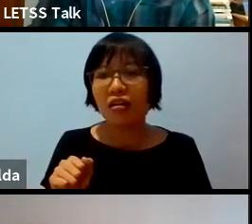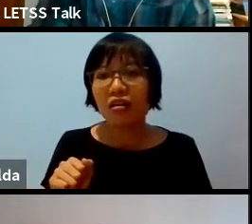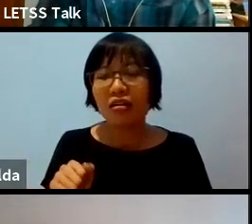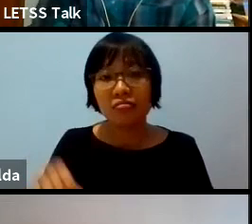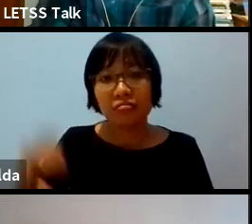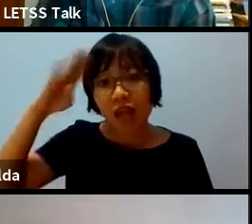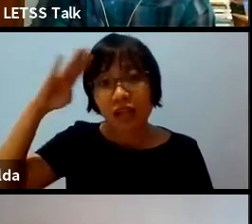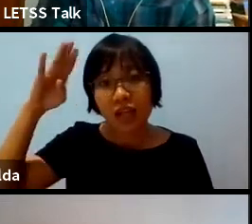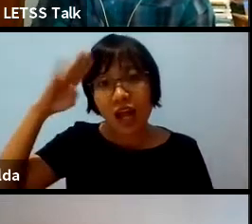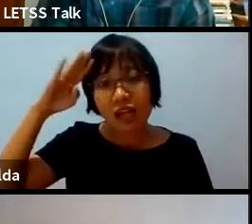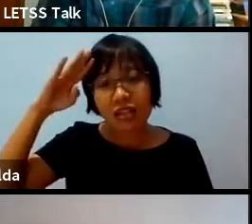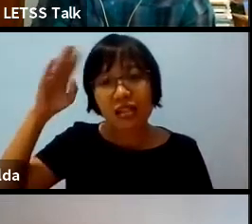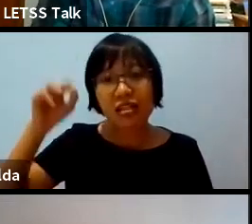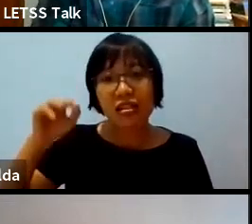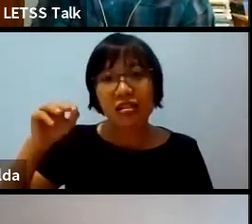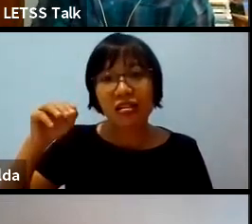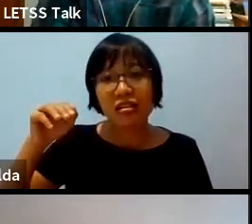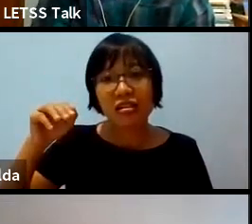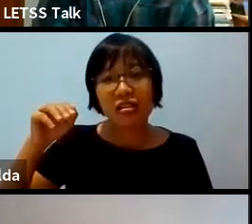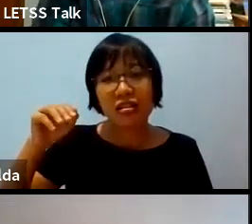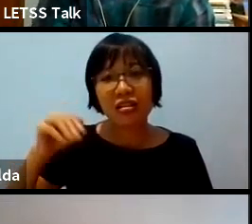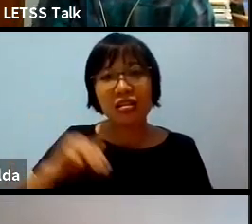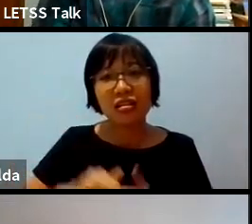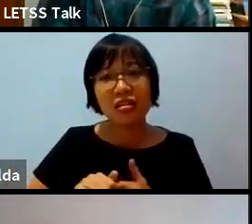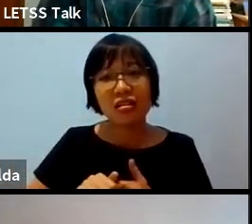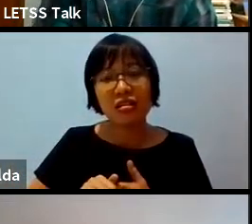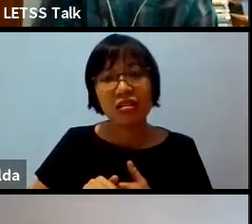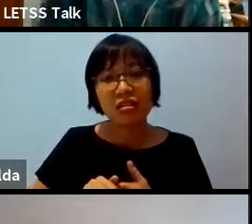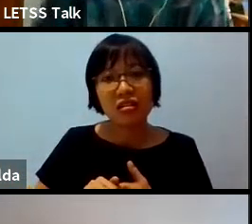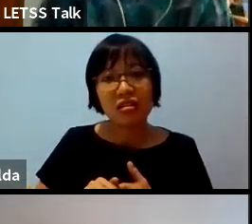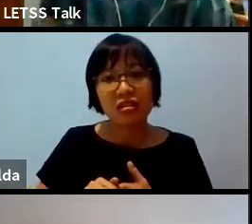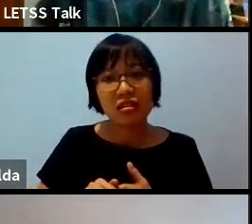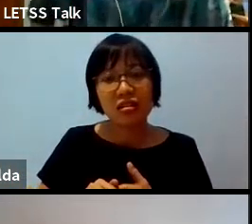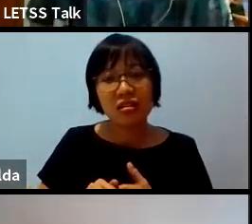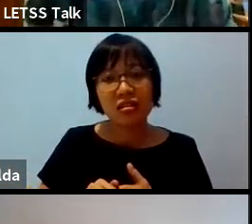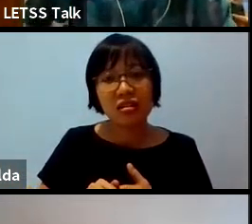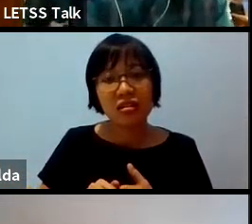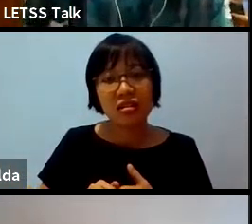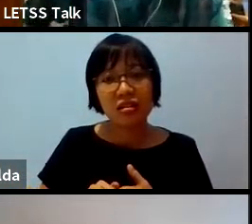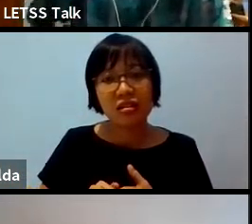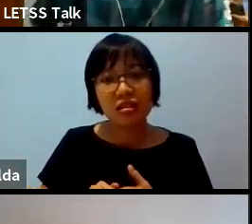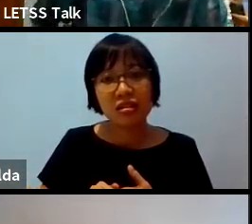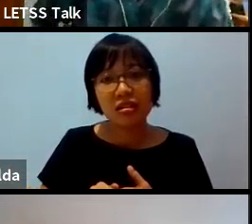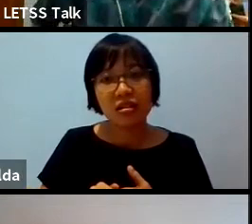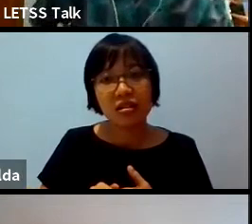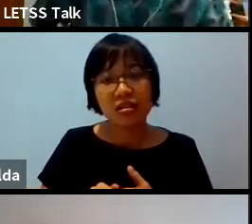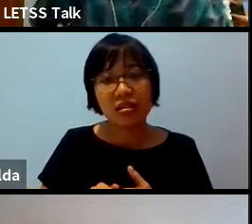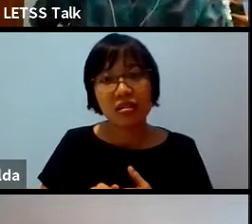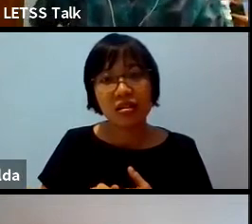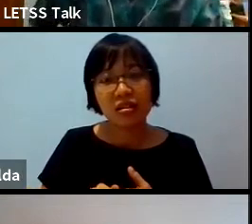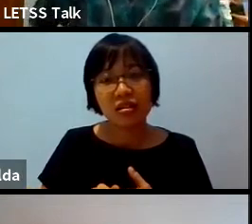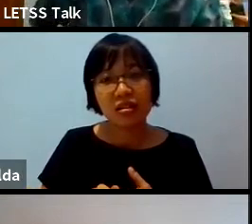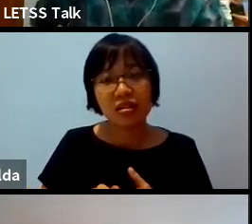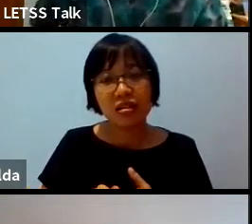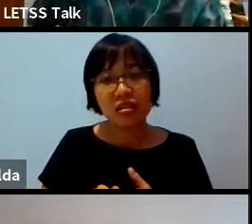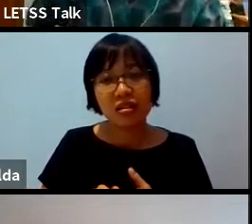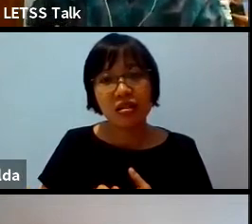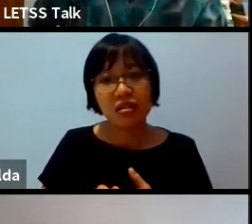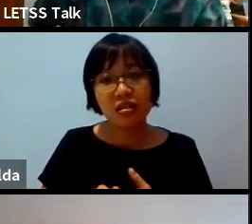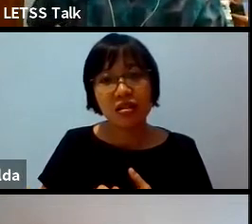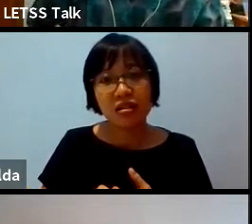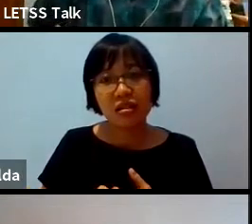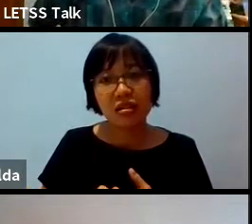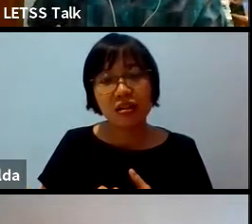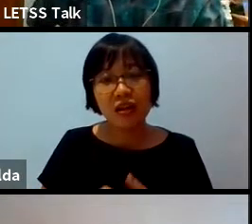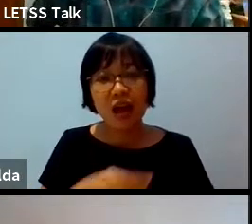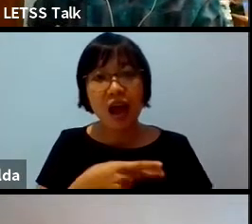laki-laki itu memang sebagai korban di dalam seksi ini, tetapi itu ada biasnya